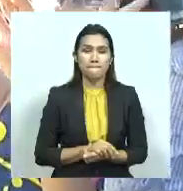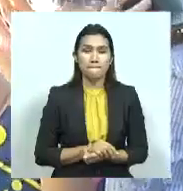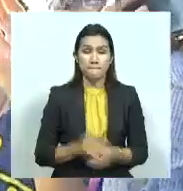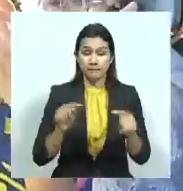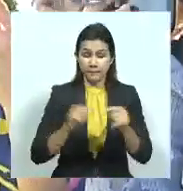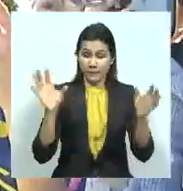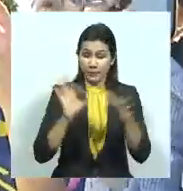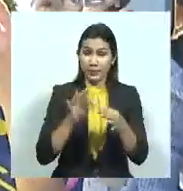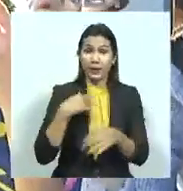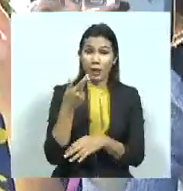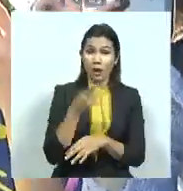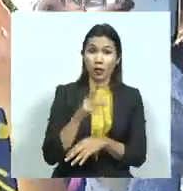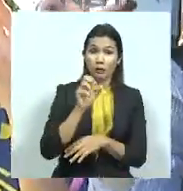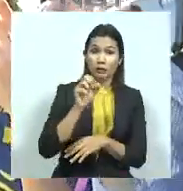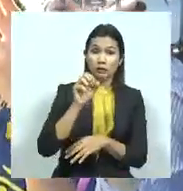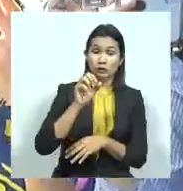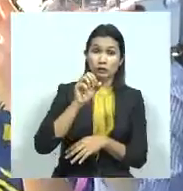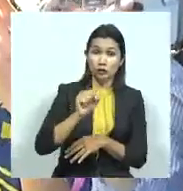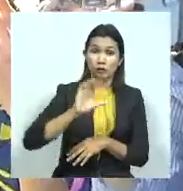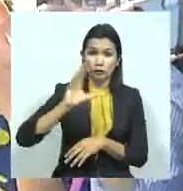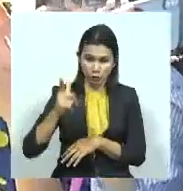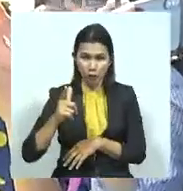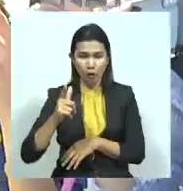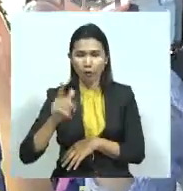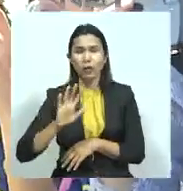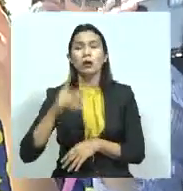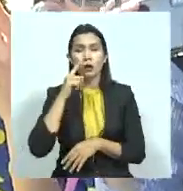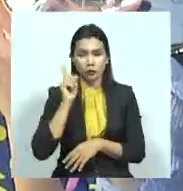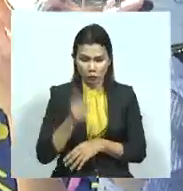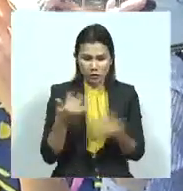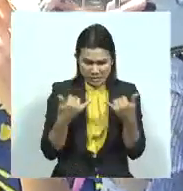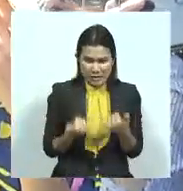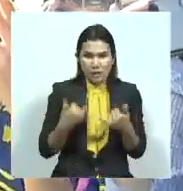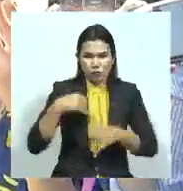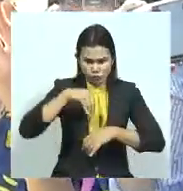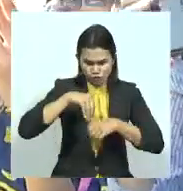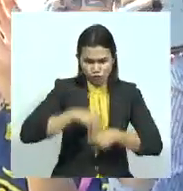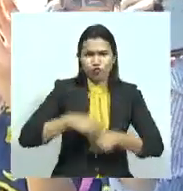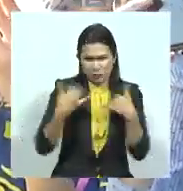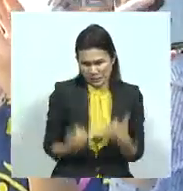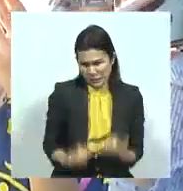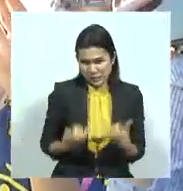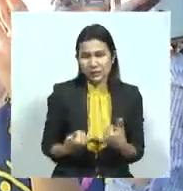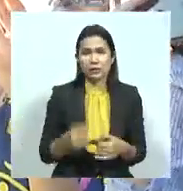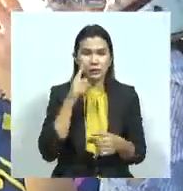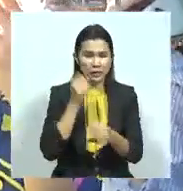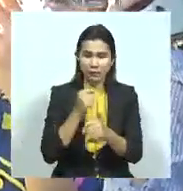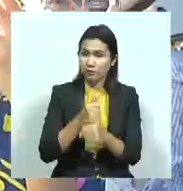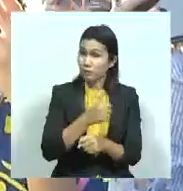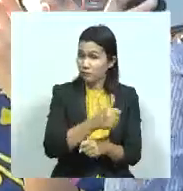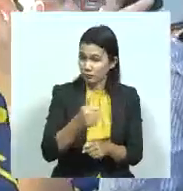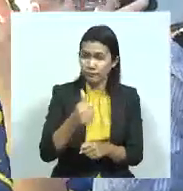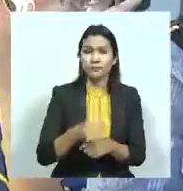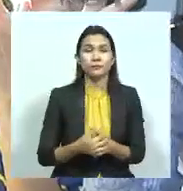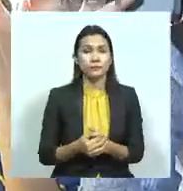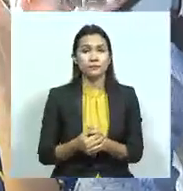เรื่องคสช.เรื่องอะไรเราต้องอยู่กับปัจจุบันนะฮะแล้วก็ทำปัจจุบันให้มันดีที่สุด